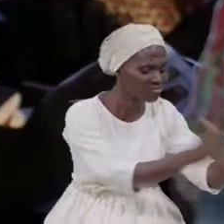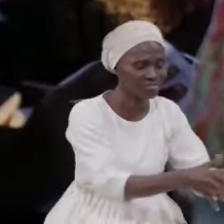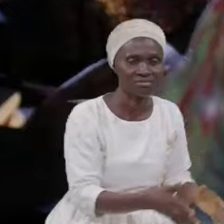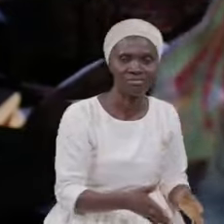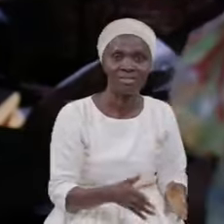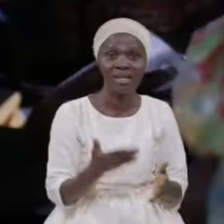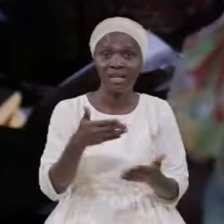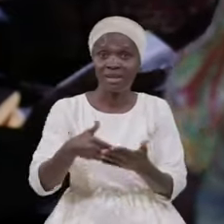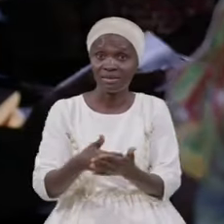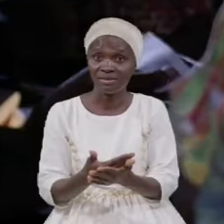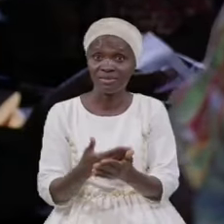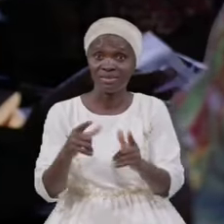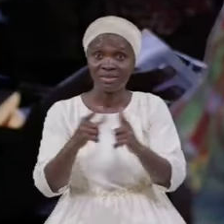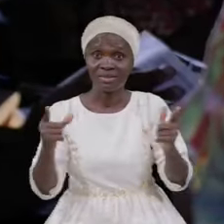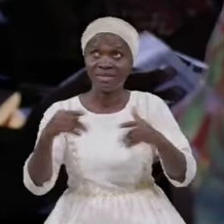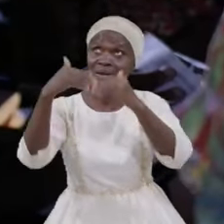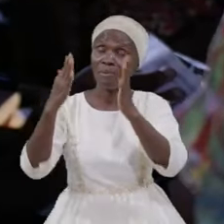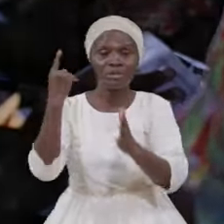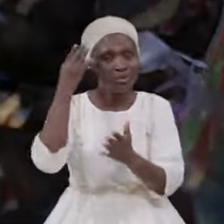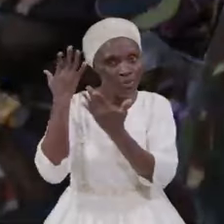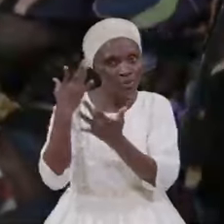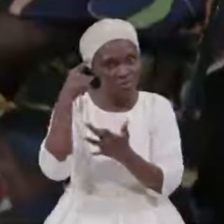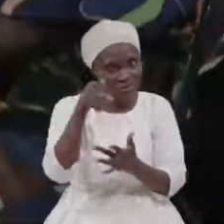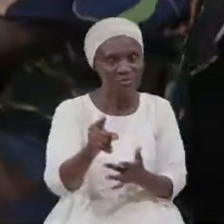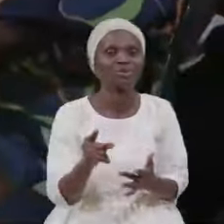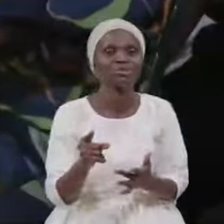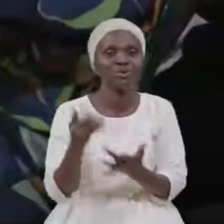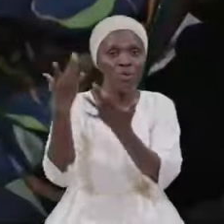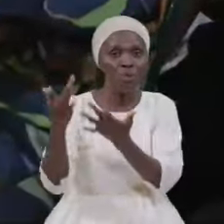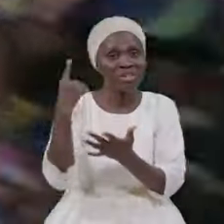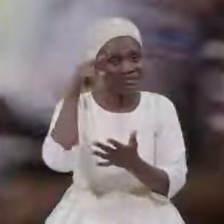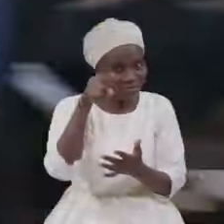Tu l'auras. Je dis, tu l'auras.